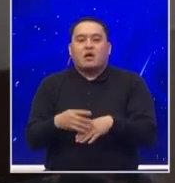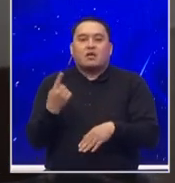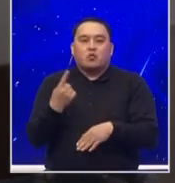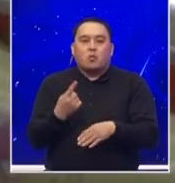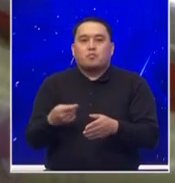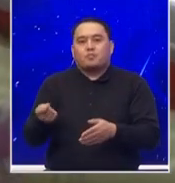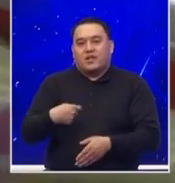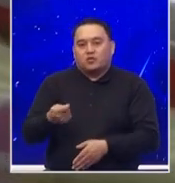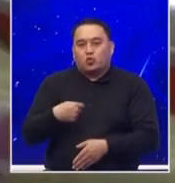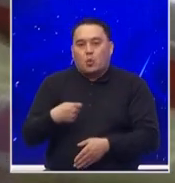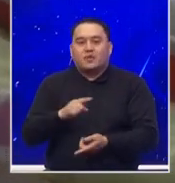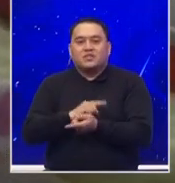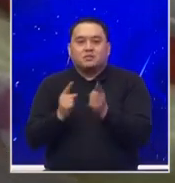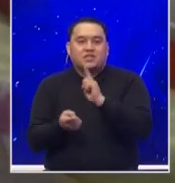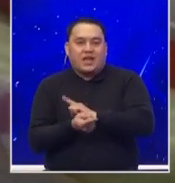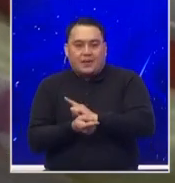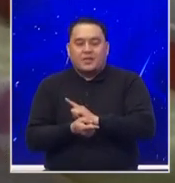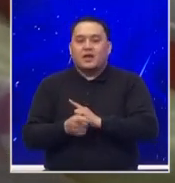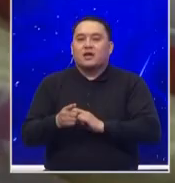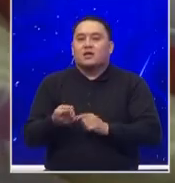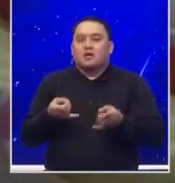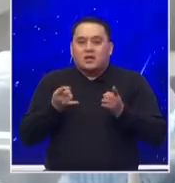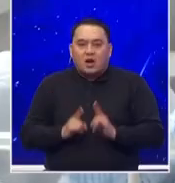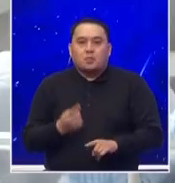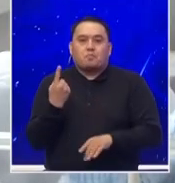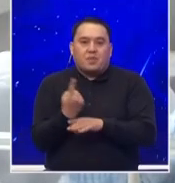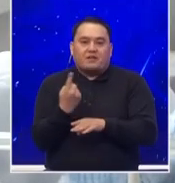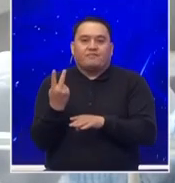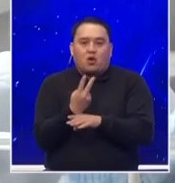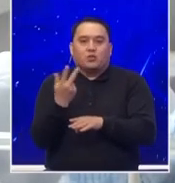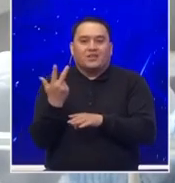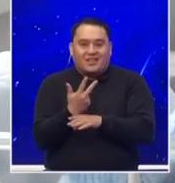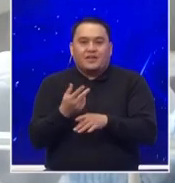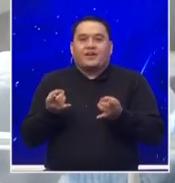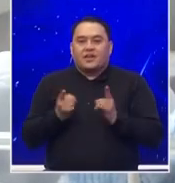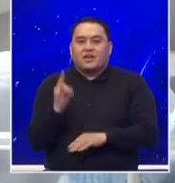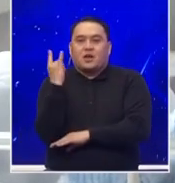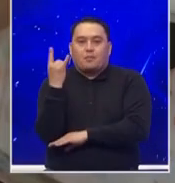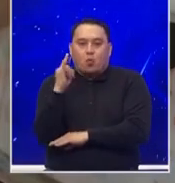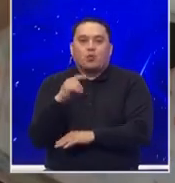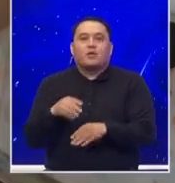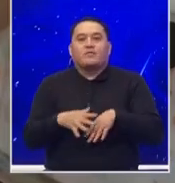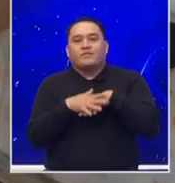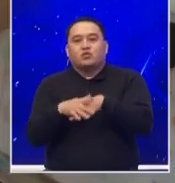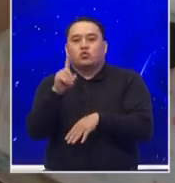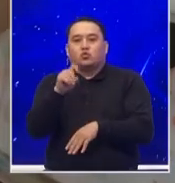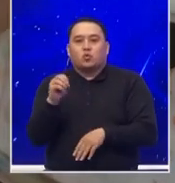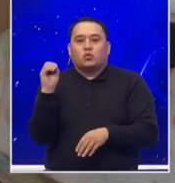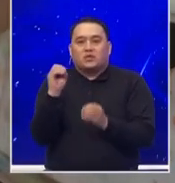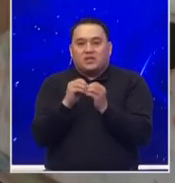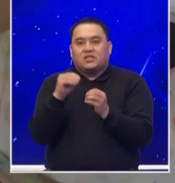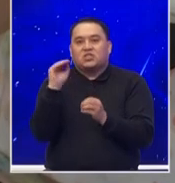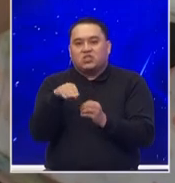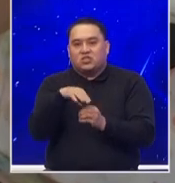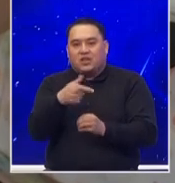пособия тоже произошли приятные изменения. Теперь на рождение первого, второго или третьего ребенка казахстанским мамам выплатят 110 800